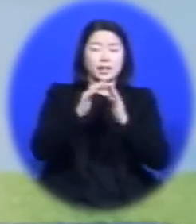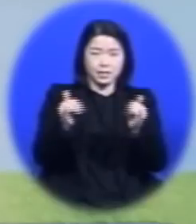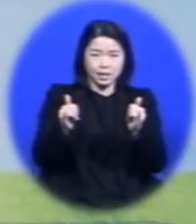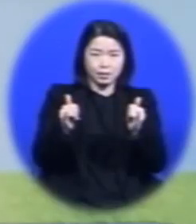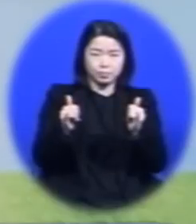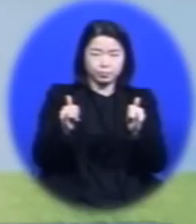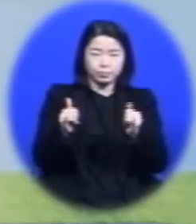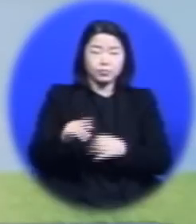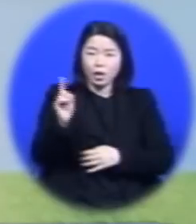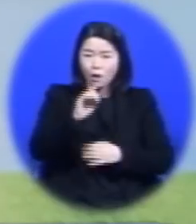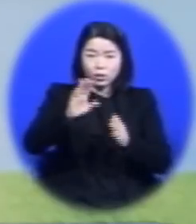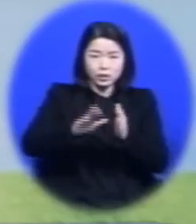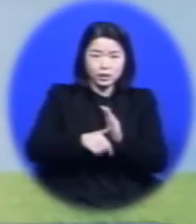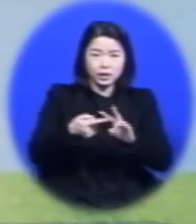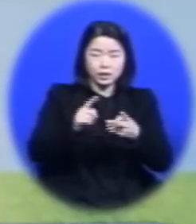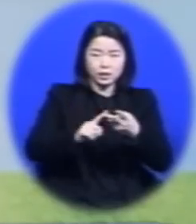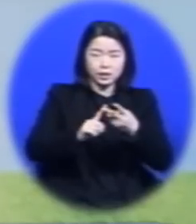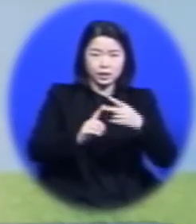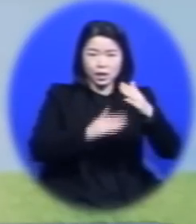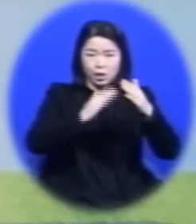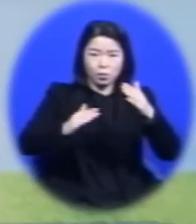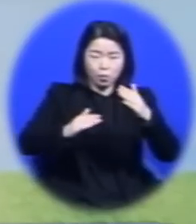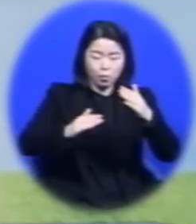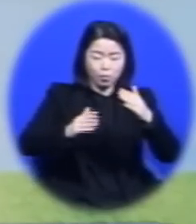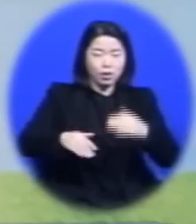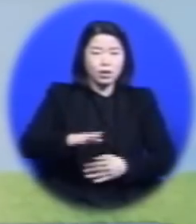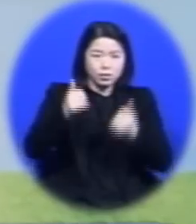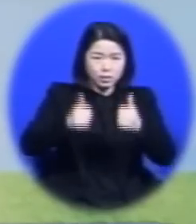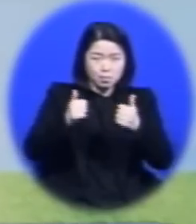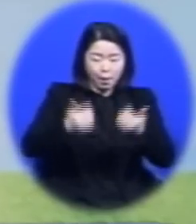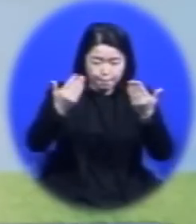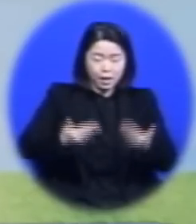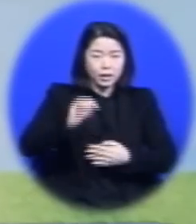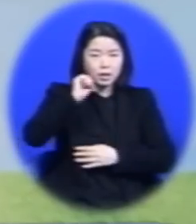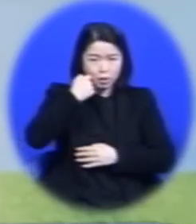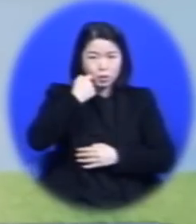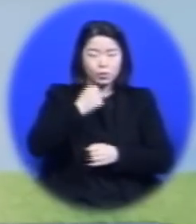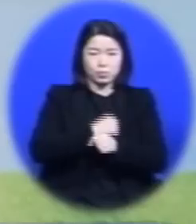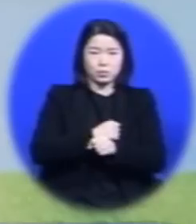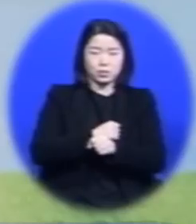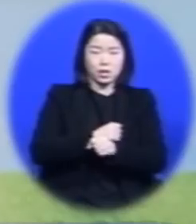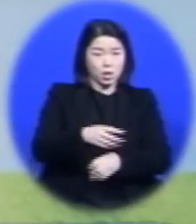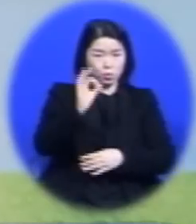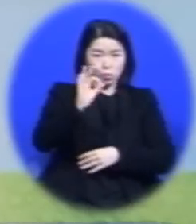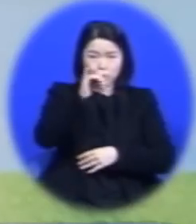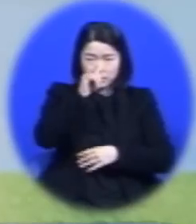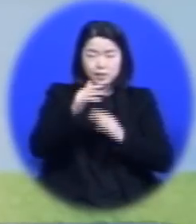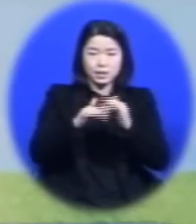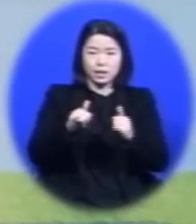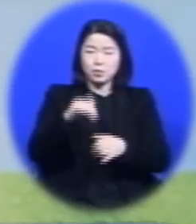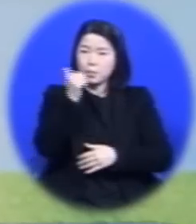가난한 사람들은 어느 시대나 공정한 재판을 받기가 어렵습니다 돈이 있는 사람들은